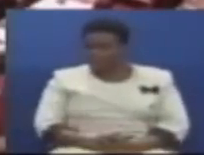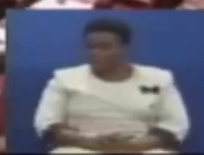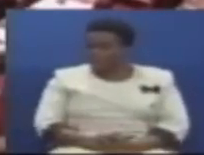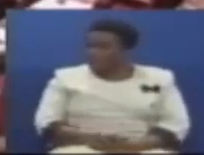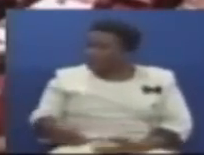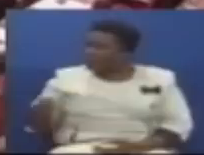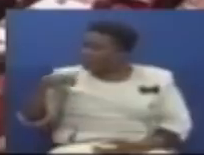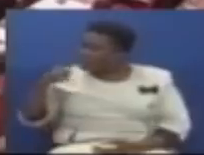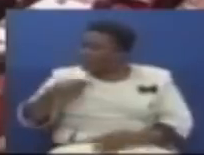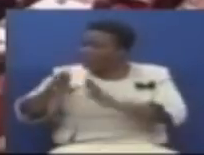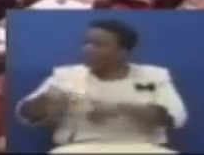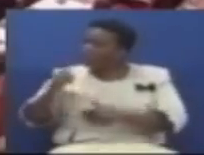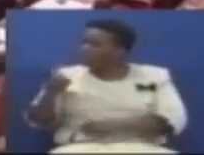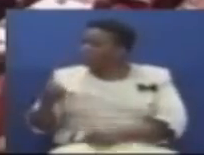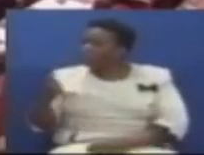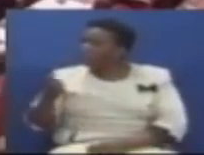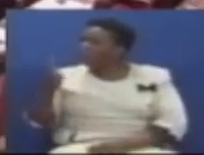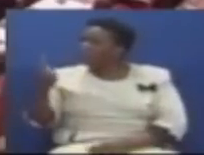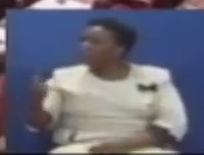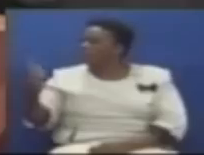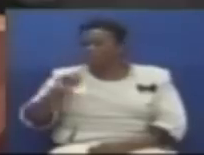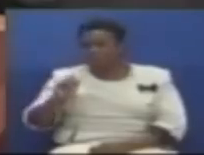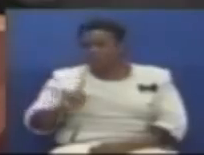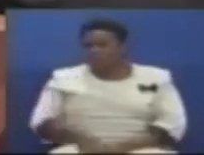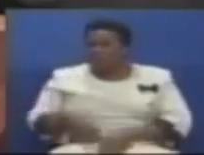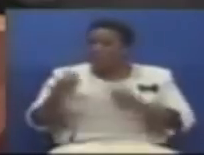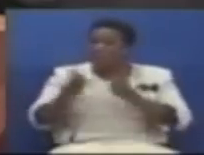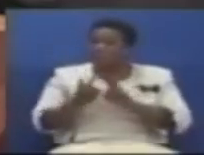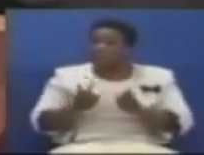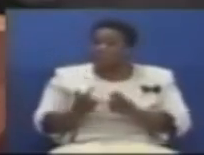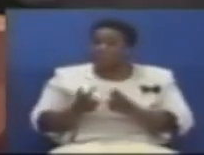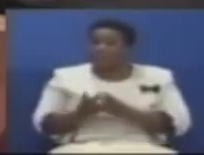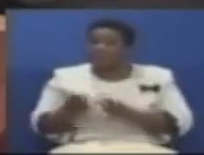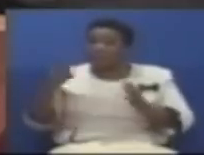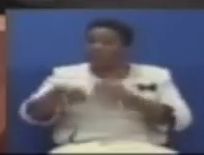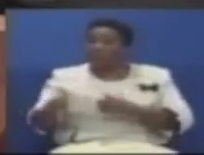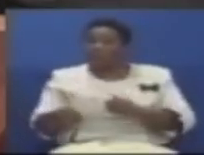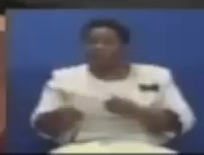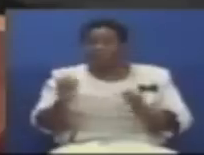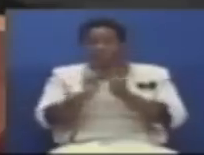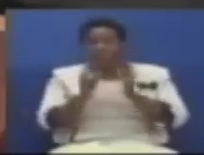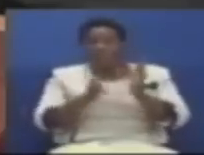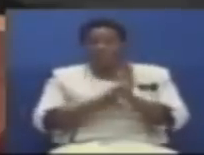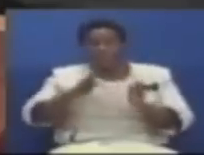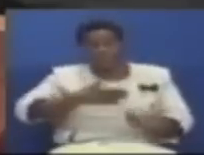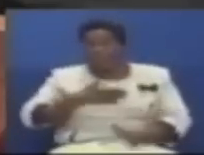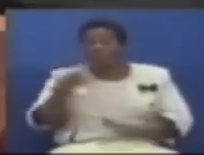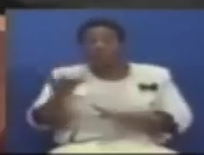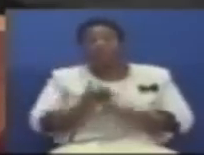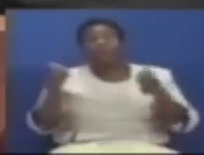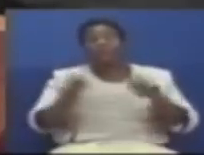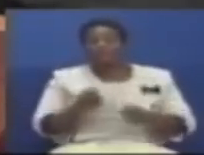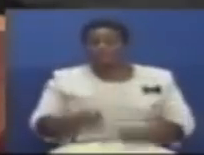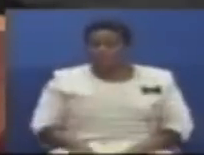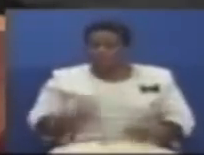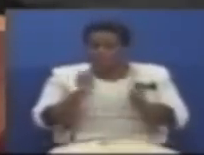mbunge mmoja mmoja. Nimekuelewa, samani. Alafu pili usiingie kwenye 18 zangu kwa sababu zitakupa shida. Samani mheshimiwa. Kwa hiyo ukitaka haya mambo ya